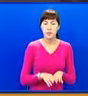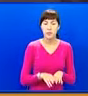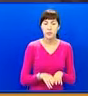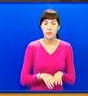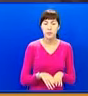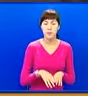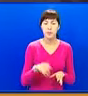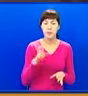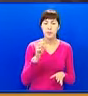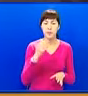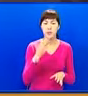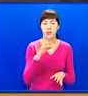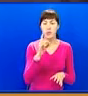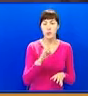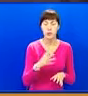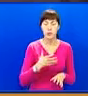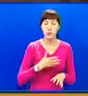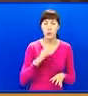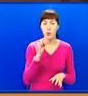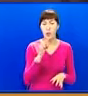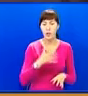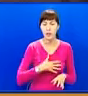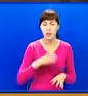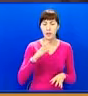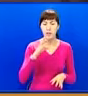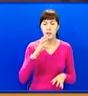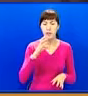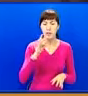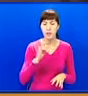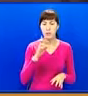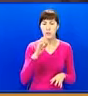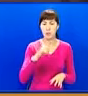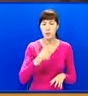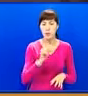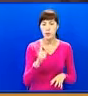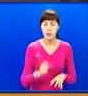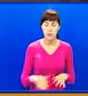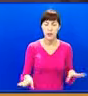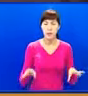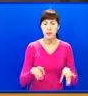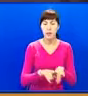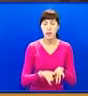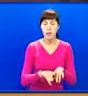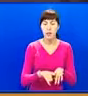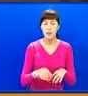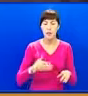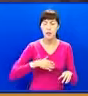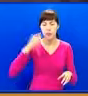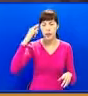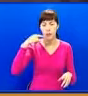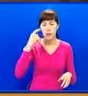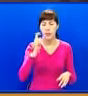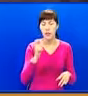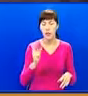Айталық, башқұрттың қорайы шығады, ол біздің сыбызғаға жақын. Олардың ойнау стильдері де жақын бір-біріне. Сондықтан осының барлығы біздің